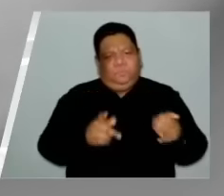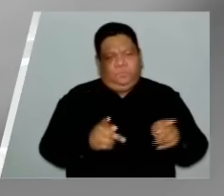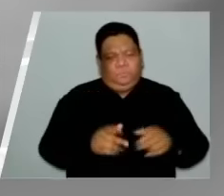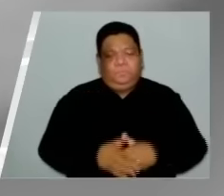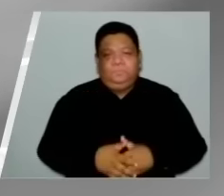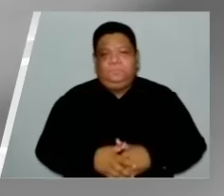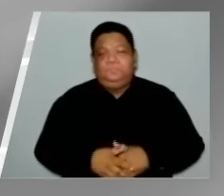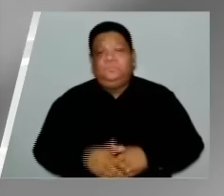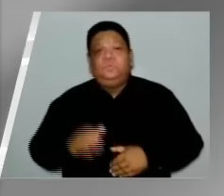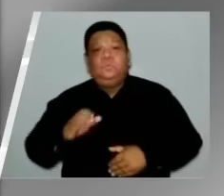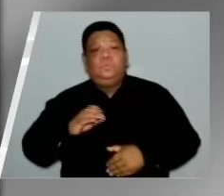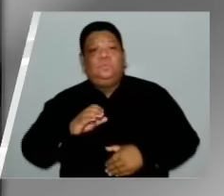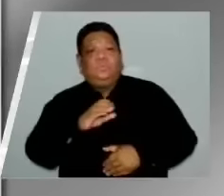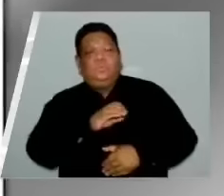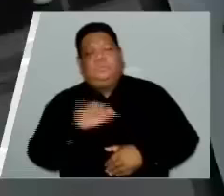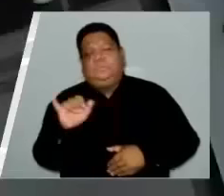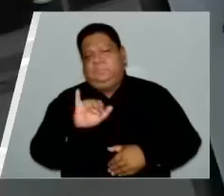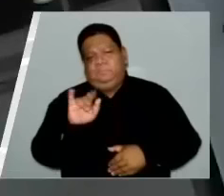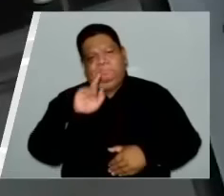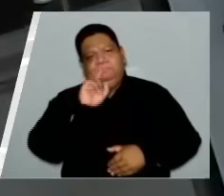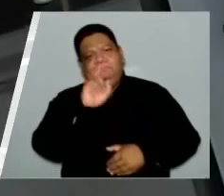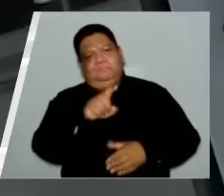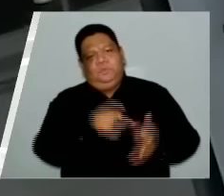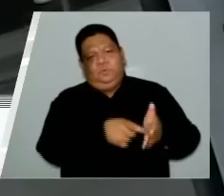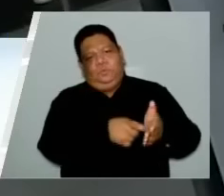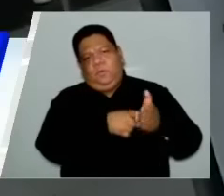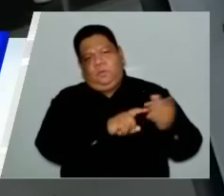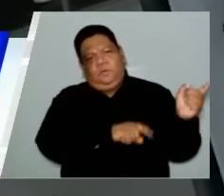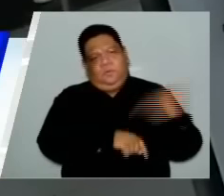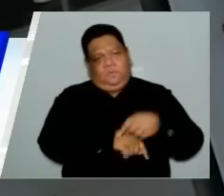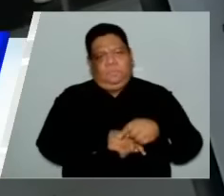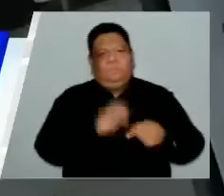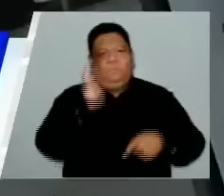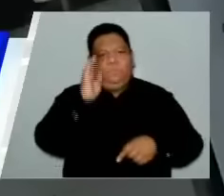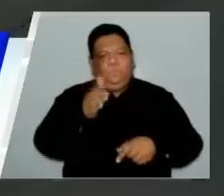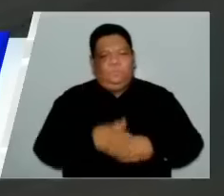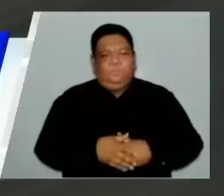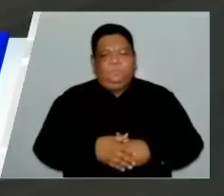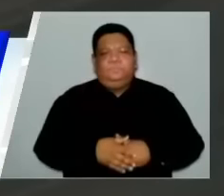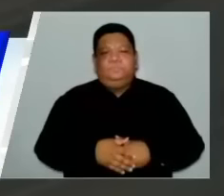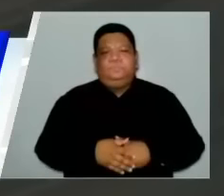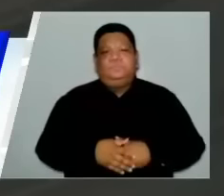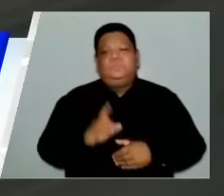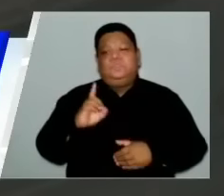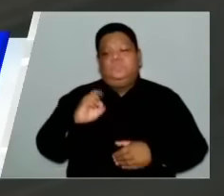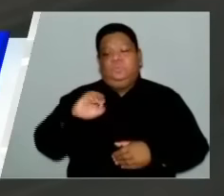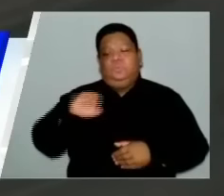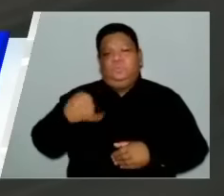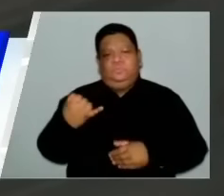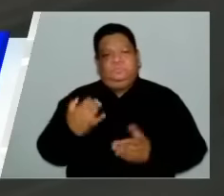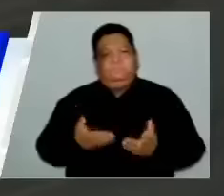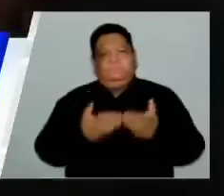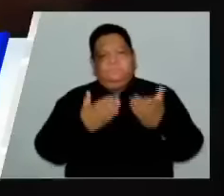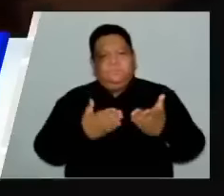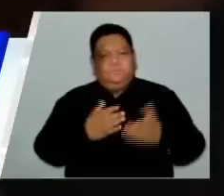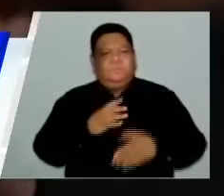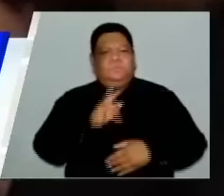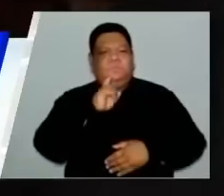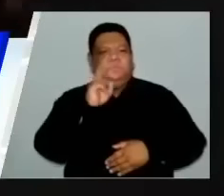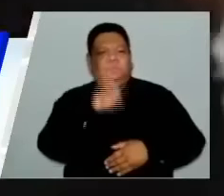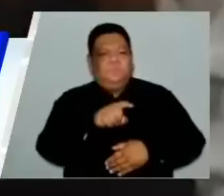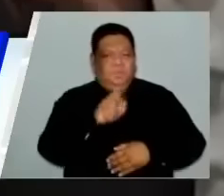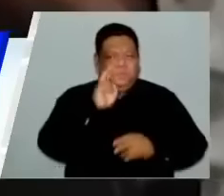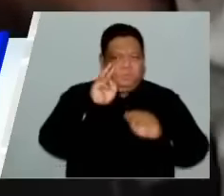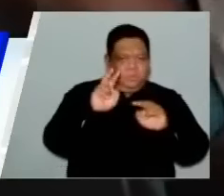Kamara para sa pagdinig nila sa March 12. Irerekomenda rin ng Department of Justice na isuhan siya ng Immigration Lookout Bulletin Order. Base